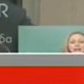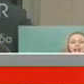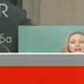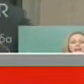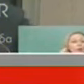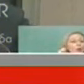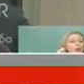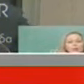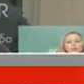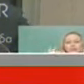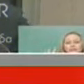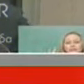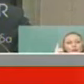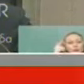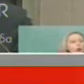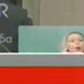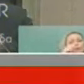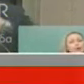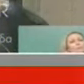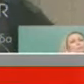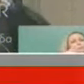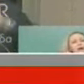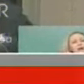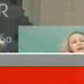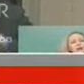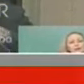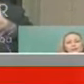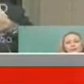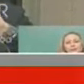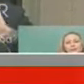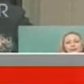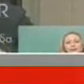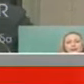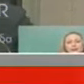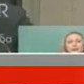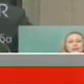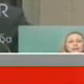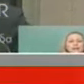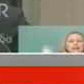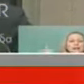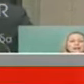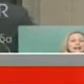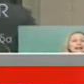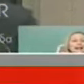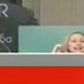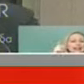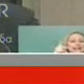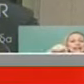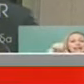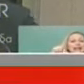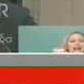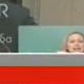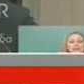ένας λόγος παραπάνω, εμείς να μην είμαστε υποχωρητικοί. Από τη στιγμή που τους πιέζουν όλοι, αυτοί θα υποχωρήσουν. Η δική μου άποψη είναι ότι πρέπει να κάνει